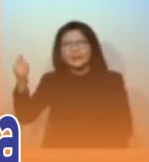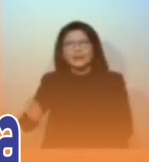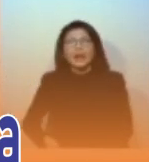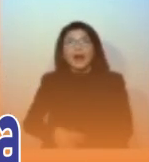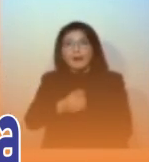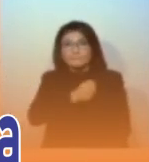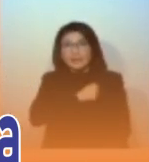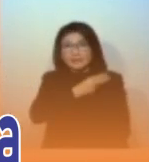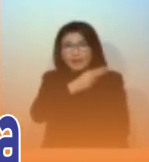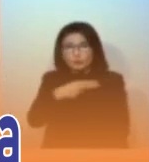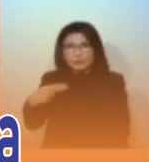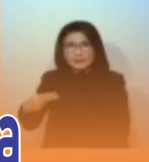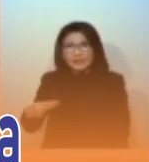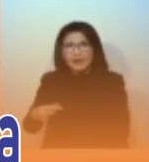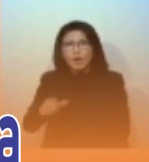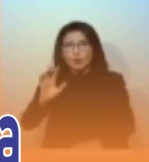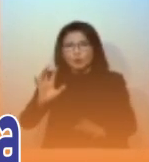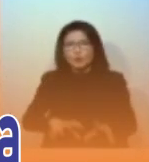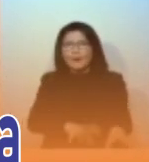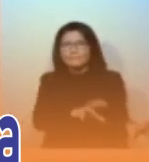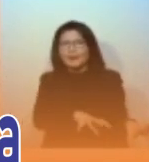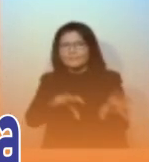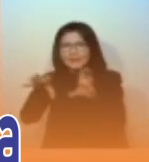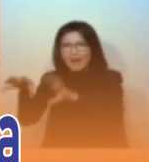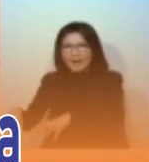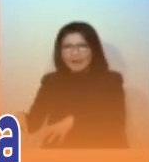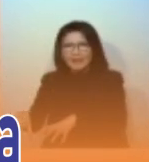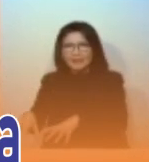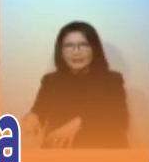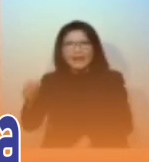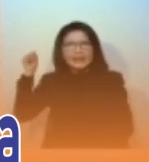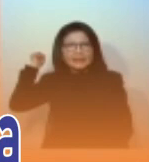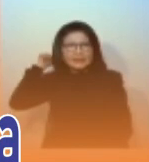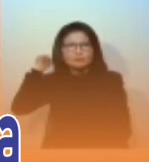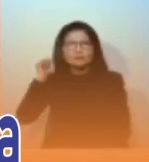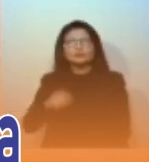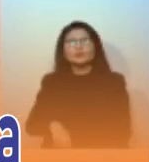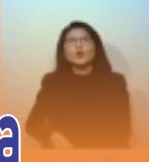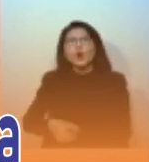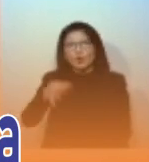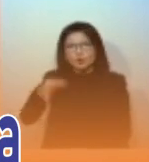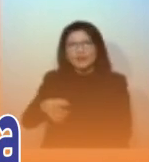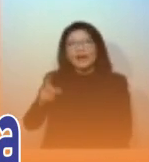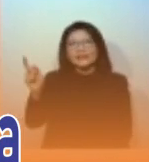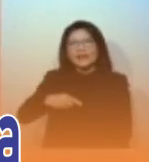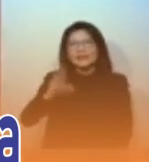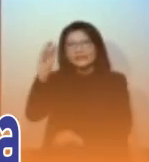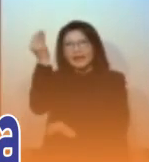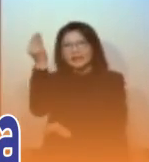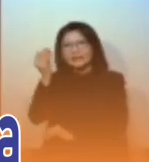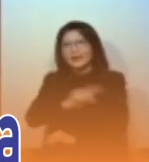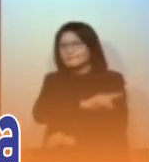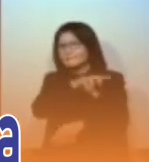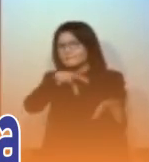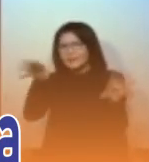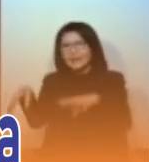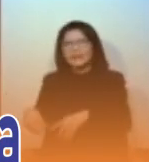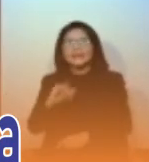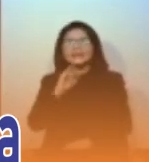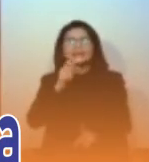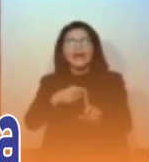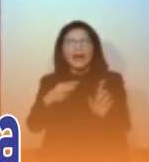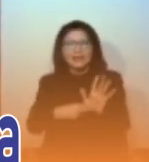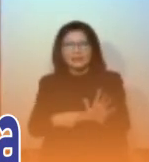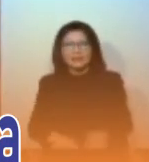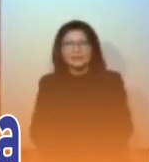ingin dibangun untuk memindahkan ibu kota dari Jakarta ke IKN. Silakan. Baik,